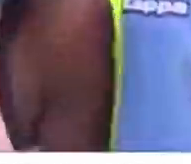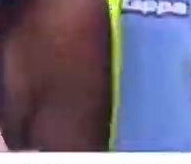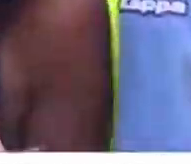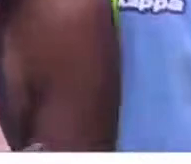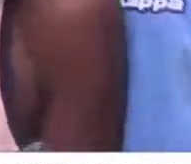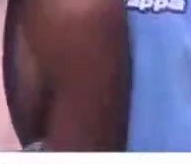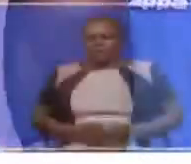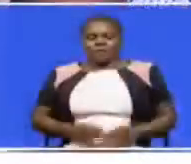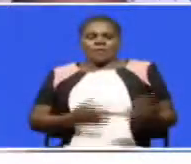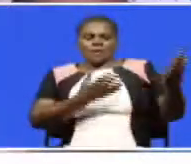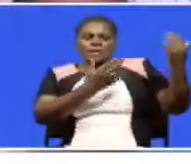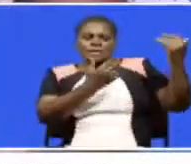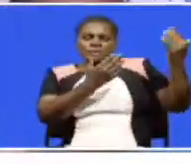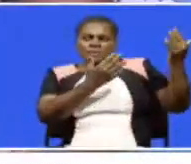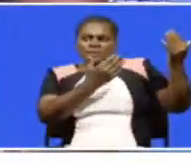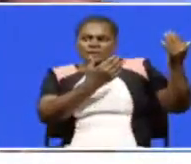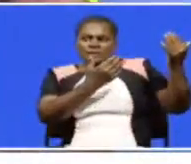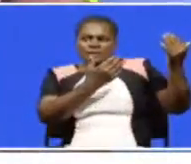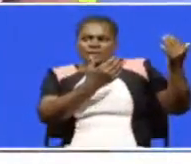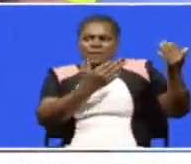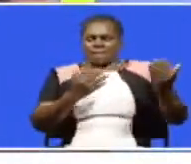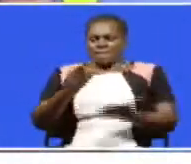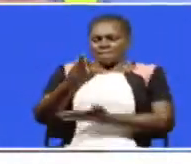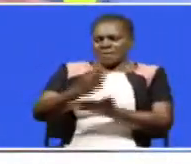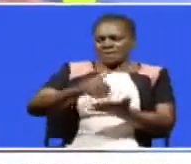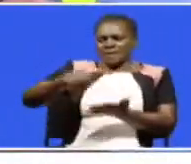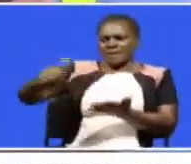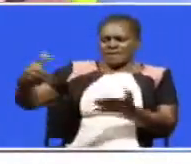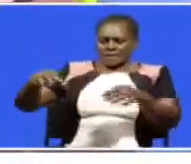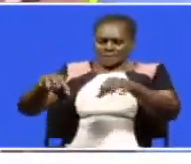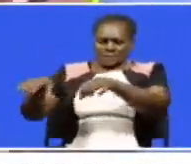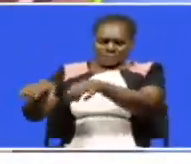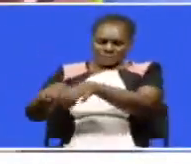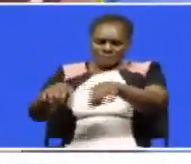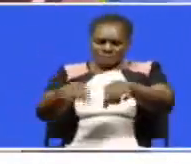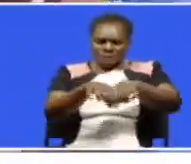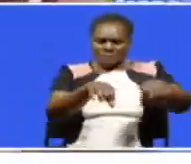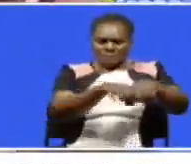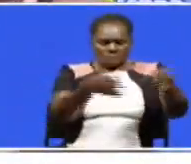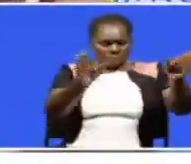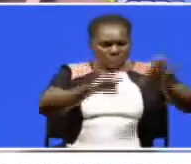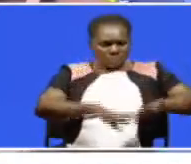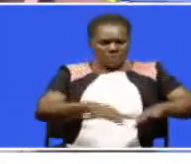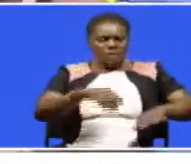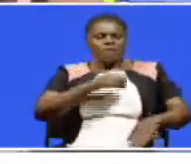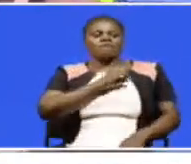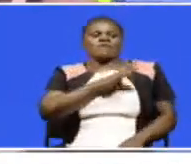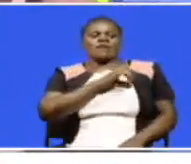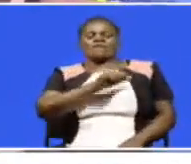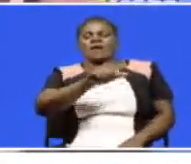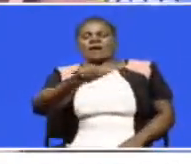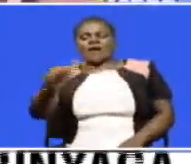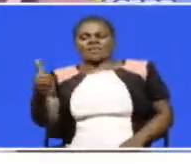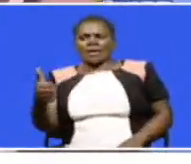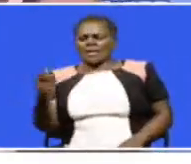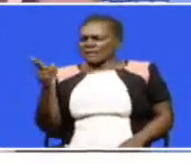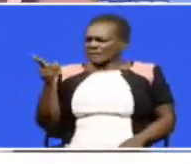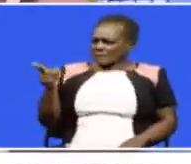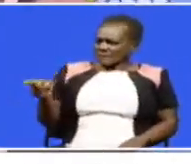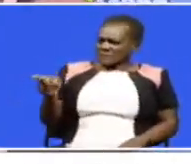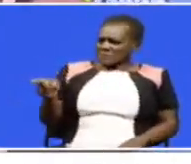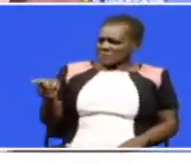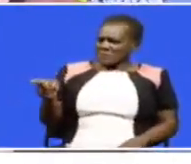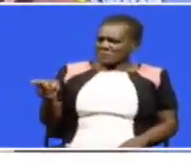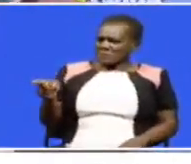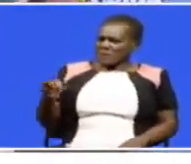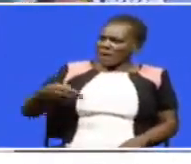Tulikuwa tunatarajia kaa hii pande hii ya mtaro itaanguka. Tulikuwa tunaogopa hii nyingine. Juu hii nyingine ndio